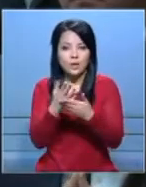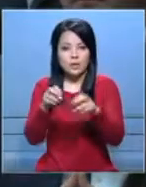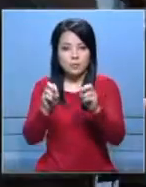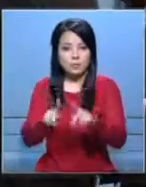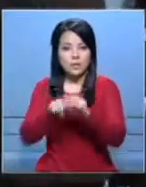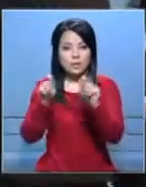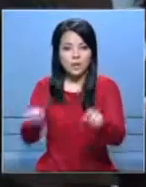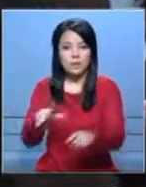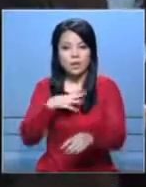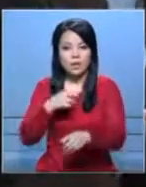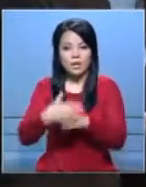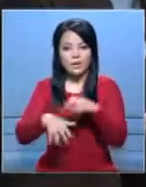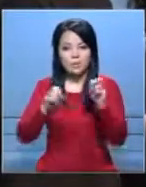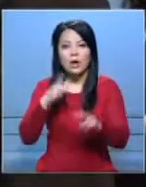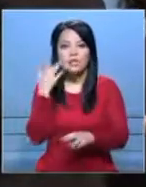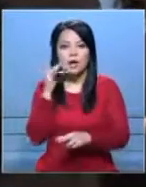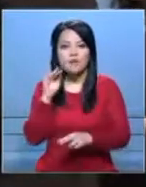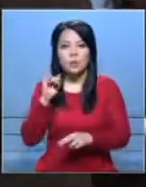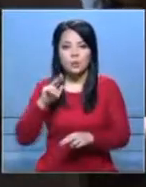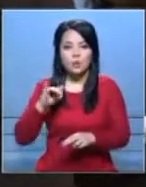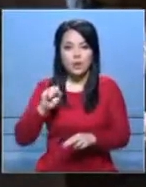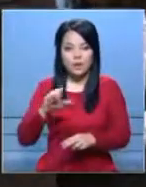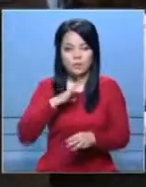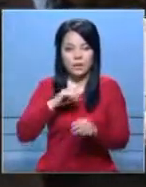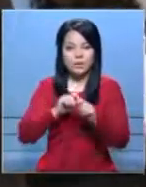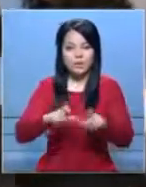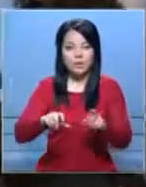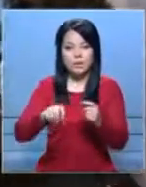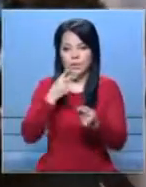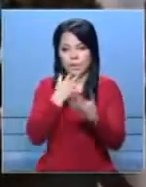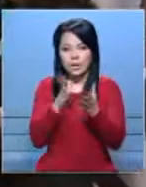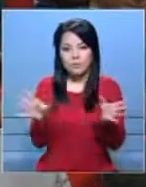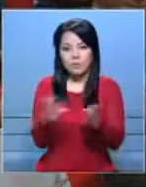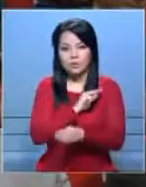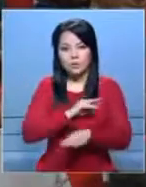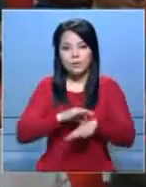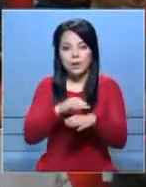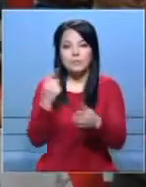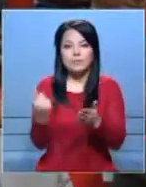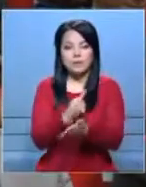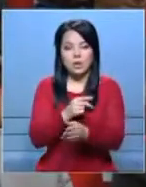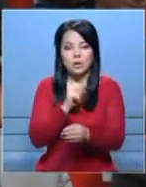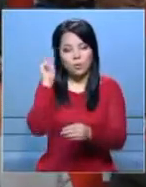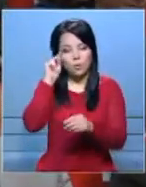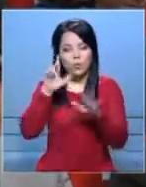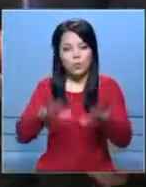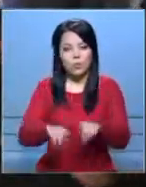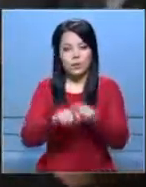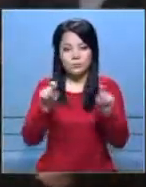ордасы Ақштың белгілі Фукуа атындағы бизнес мектебімен серіктестік орнатқан алғашқы оқу орны.